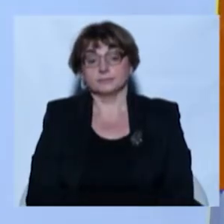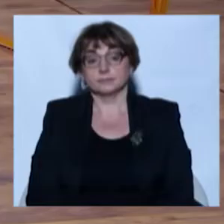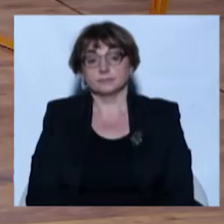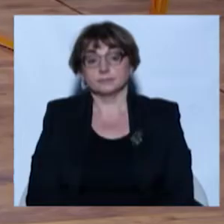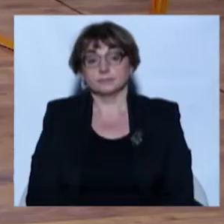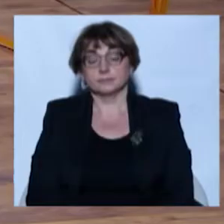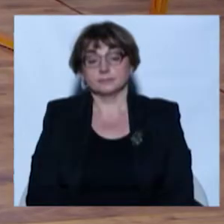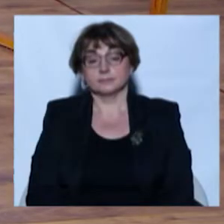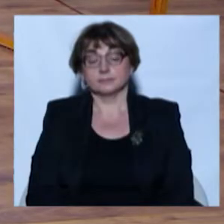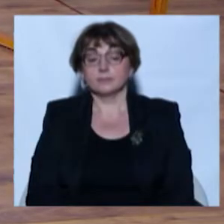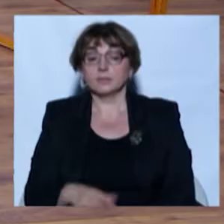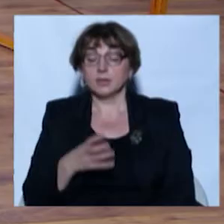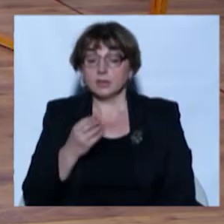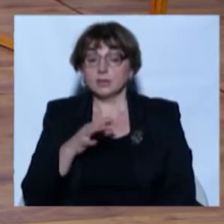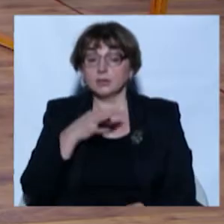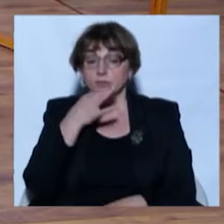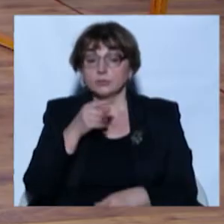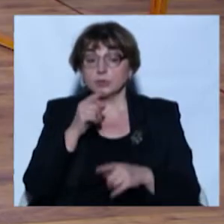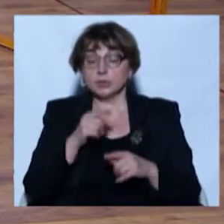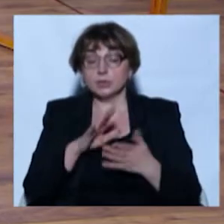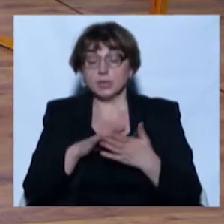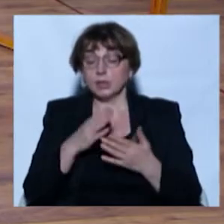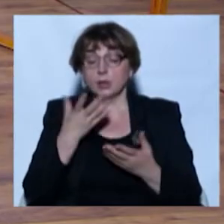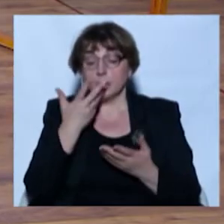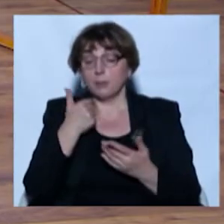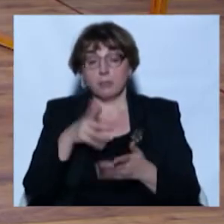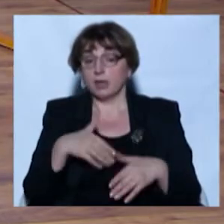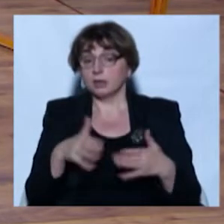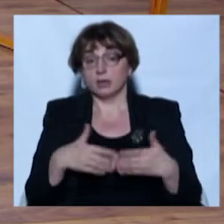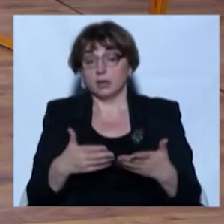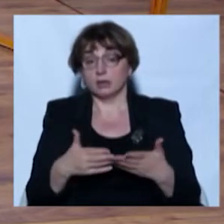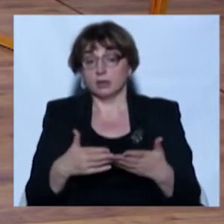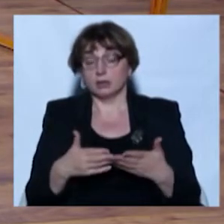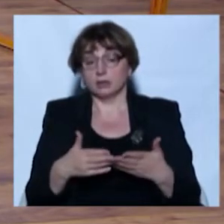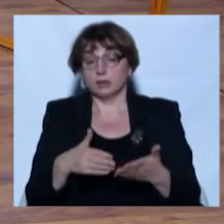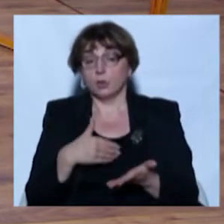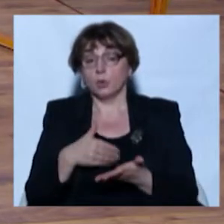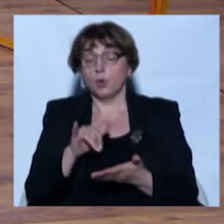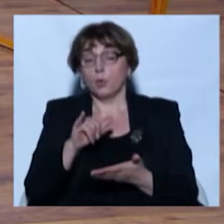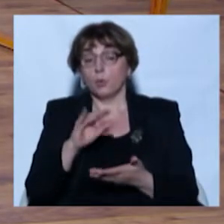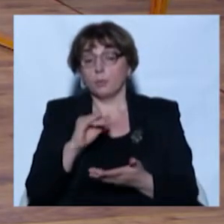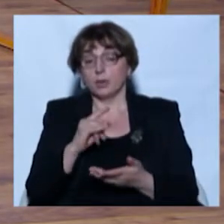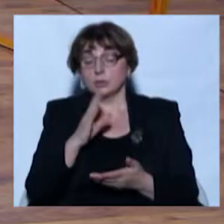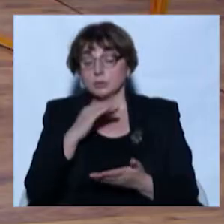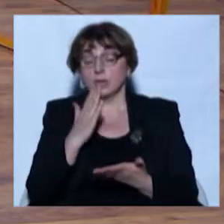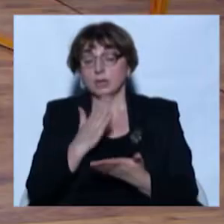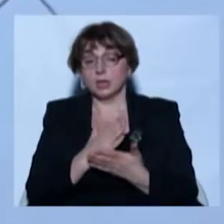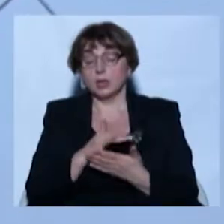კი ბატონო, კიდევ ვთქვით, რომ ის არის უფერო. და ესეც დავწეროთ. წყალი გახლავთ